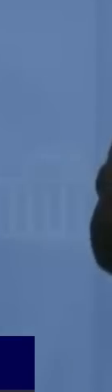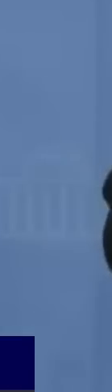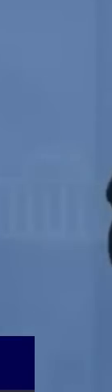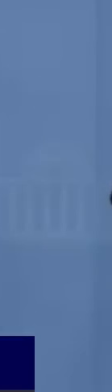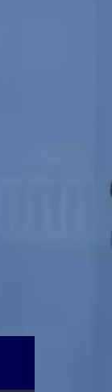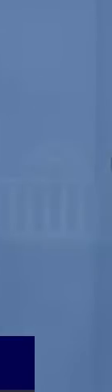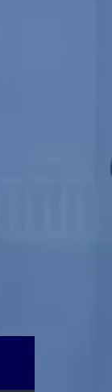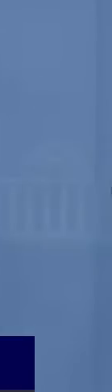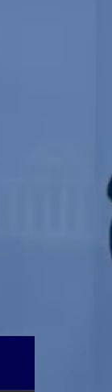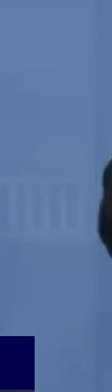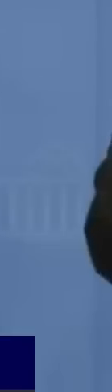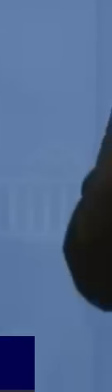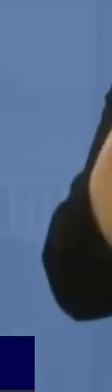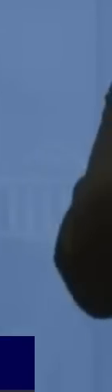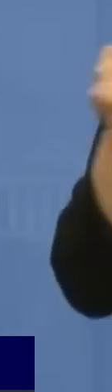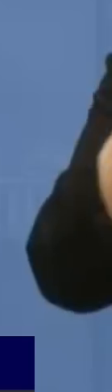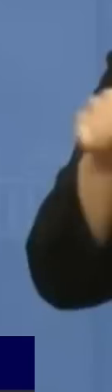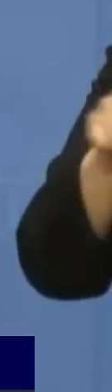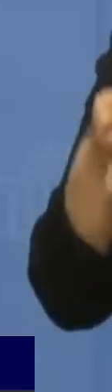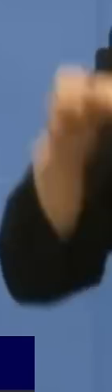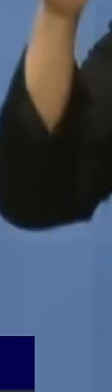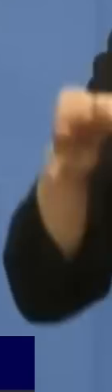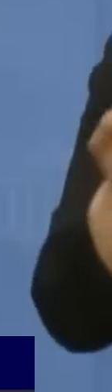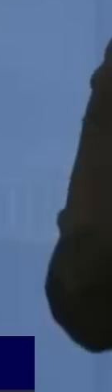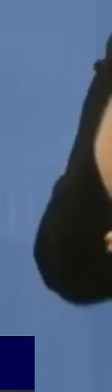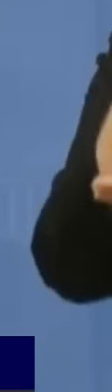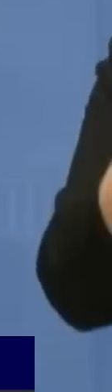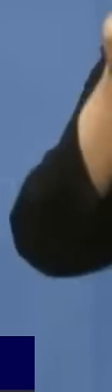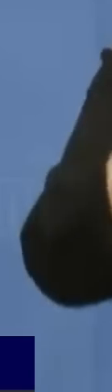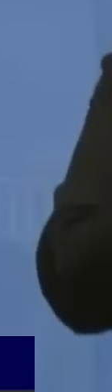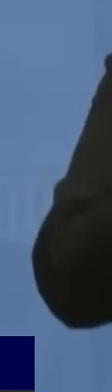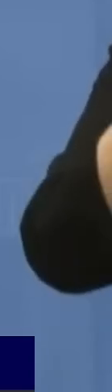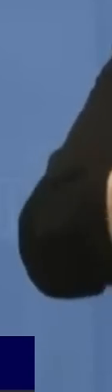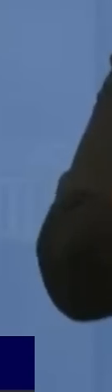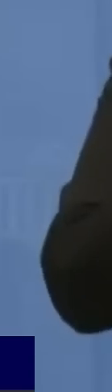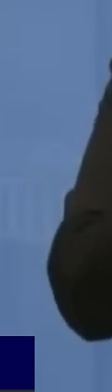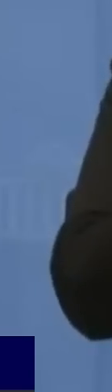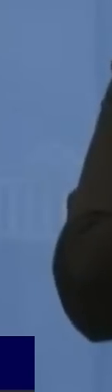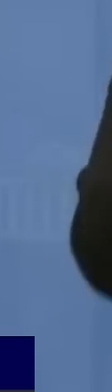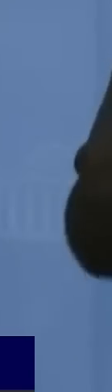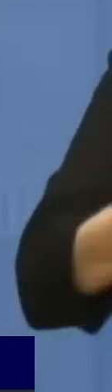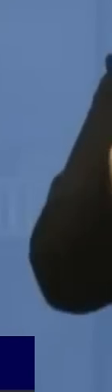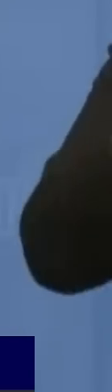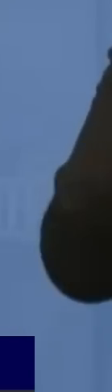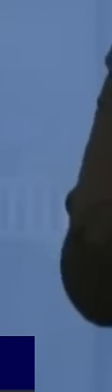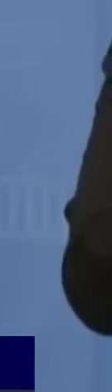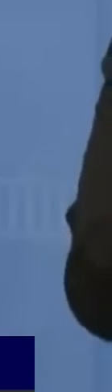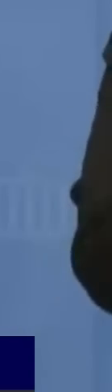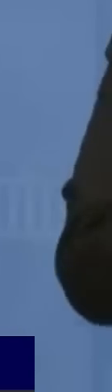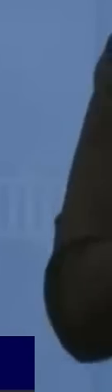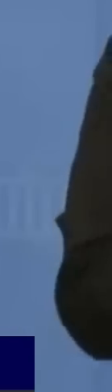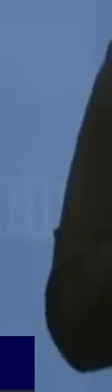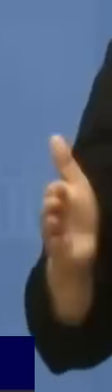감축법으로 인해 반도체 배터리 등 우리의 미래가 걸린 산업들이 타격을 받지 않도록 최대한